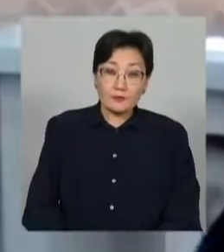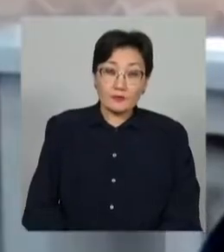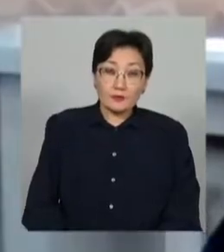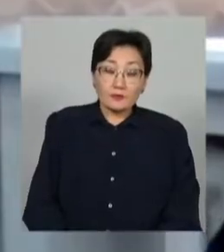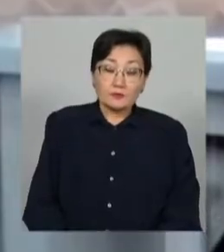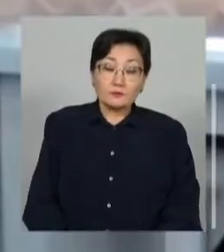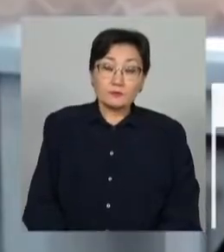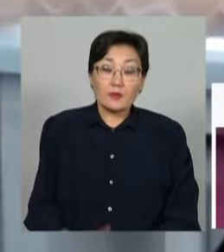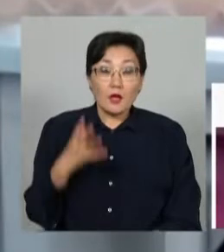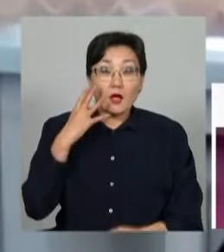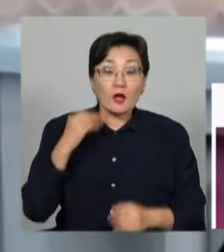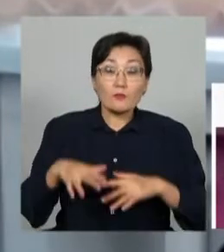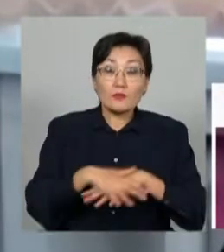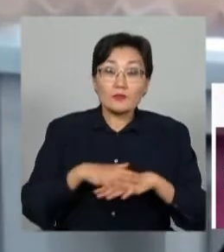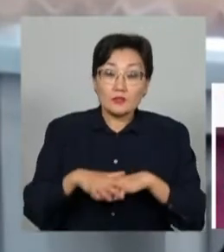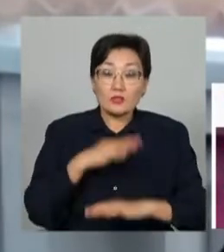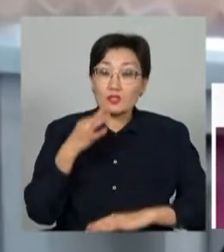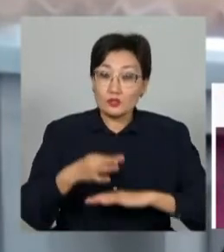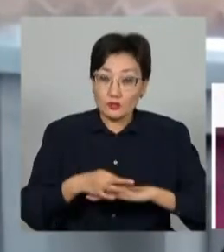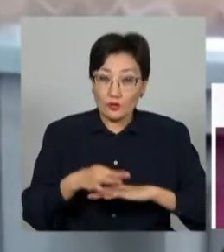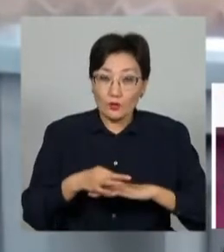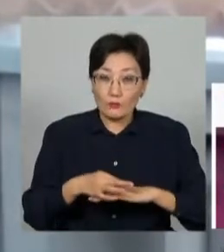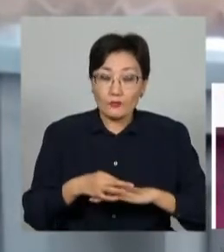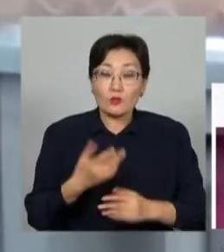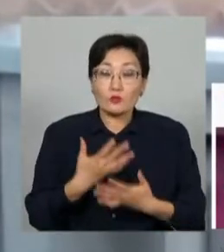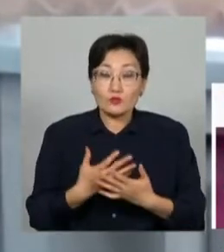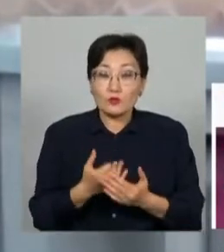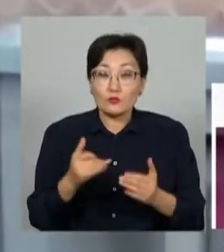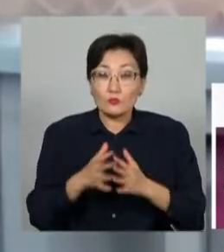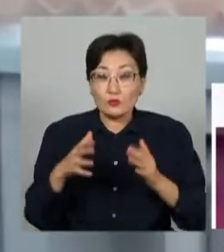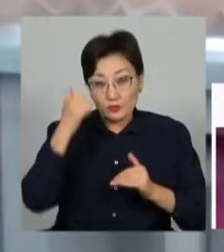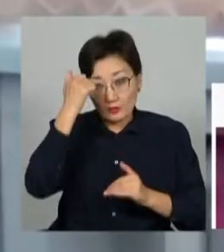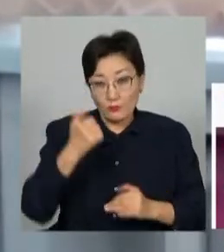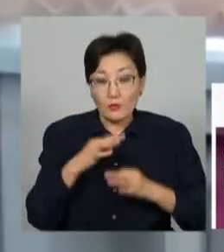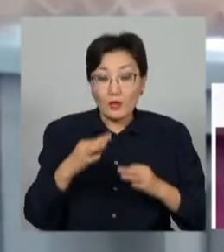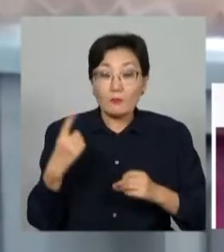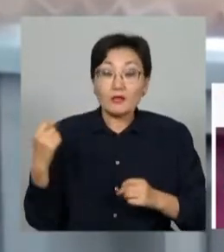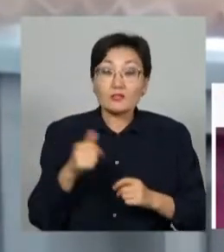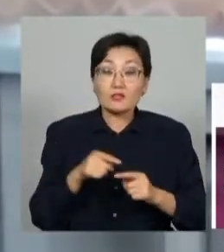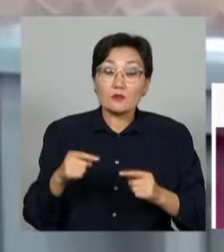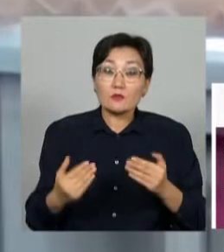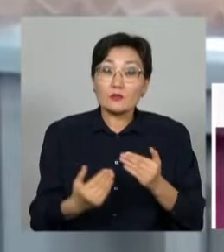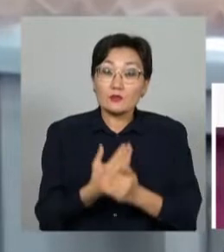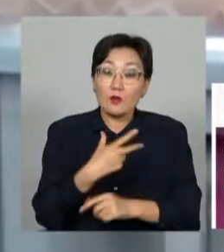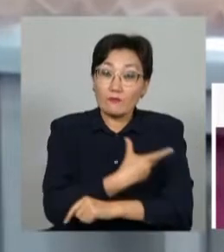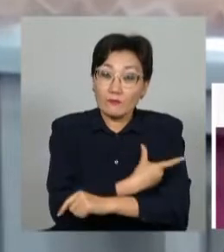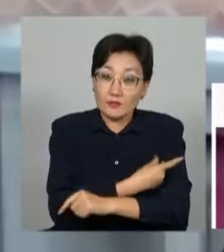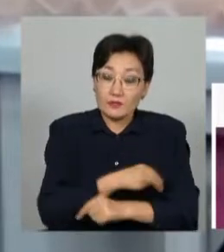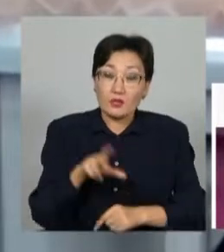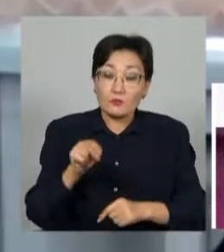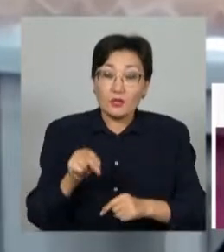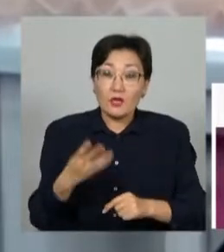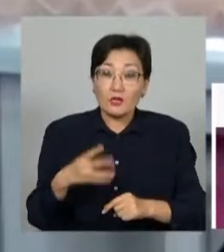Хотелось бы отметить. Алматылықтарға жауапкершілік танытқаны үшін алғыс айтқым келеді. Өткені бір апта ішінде қайта вакциналанғандардың